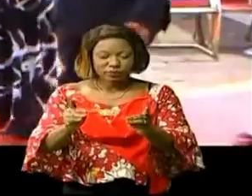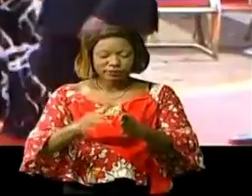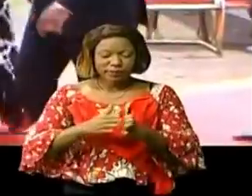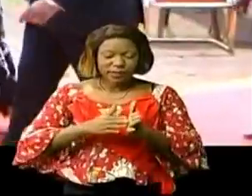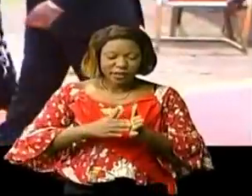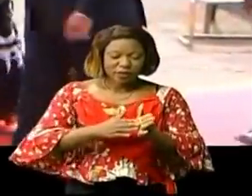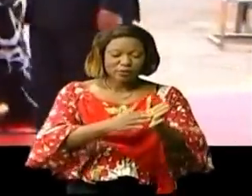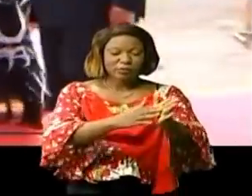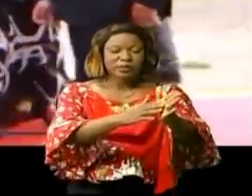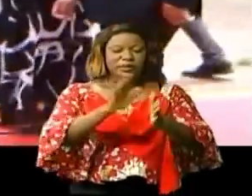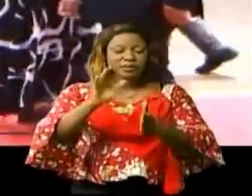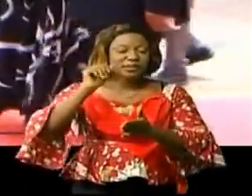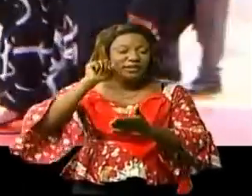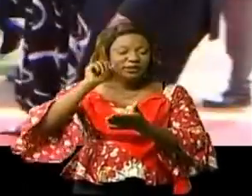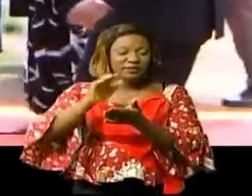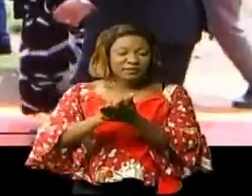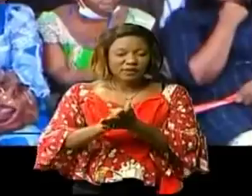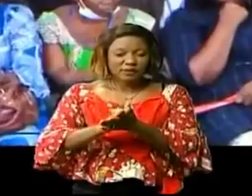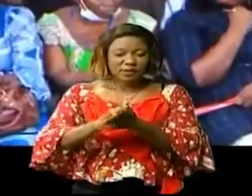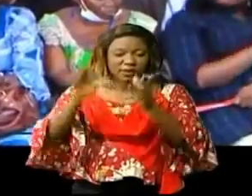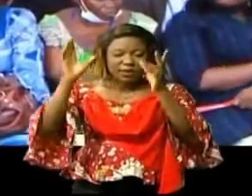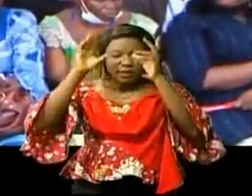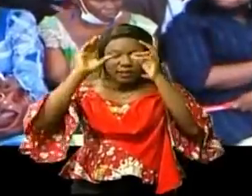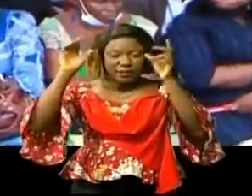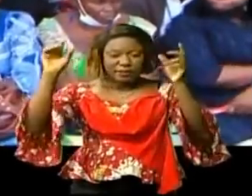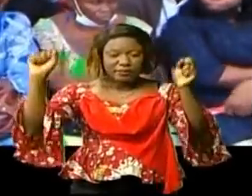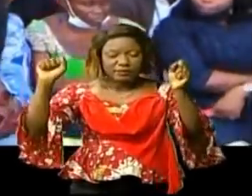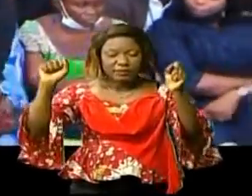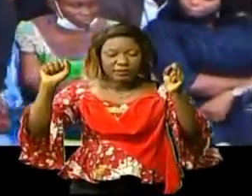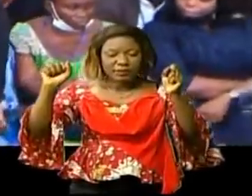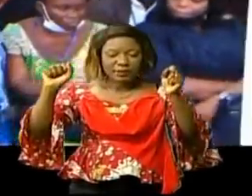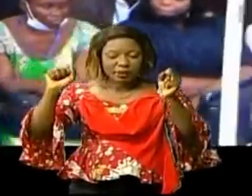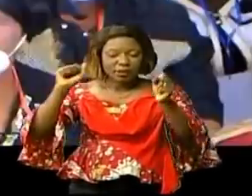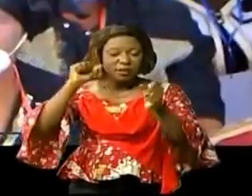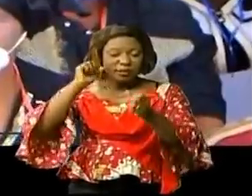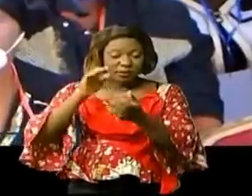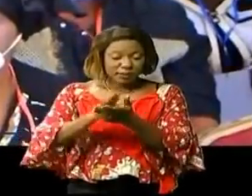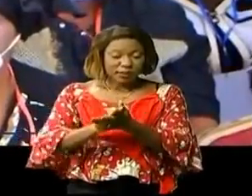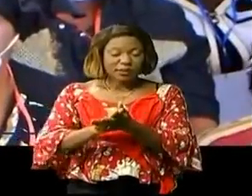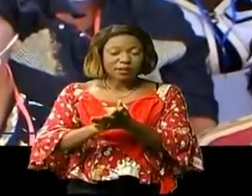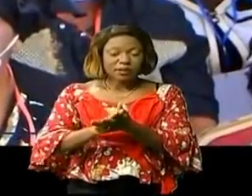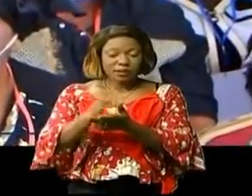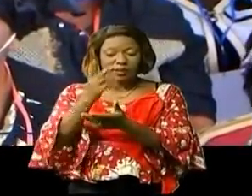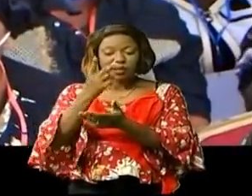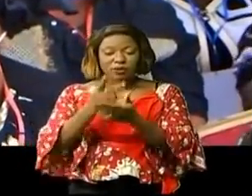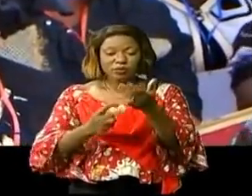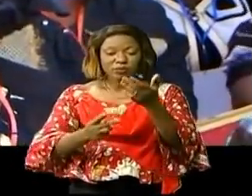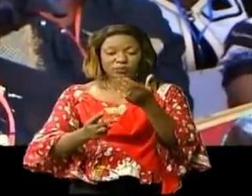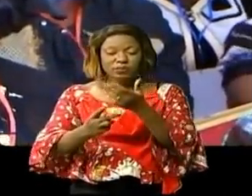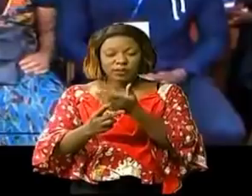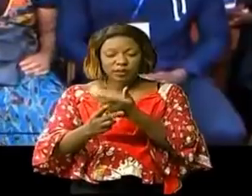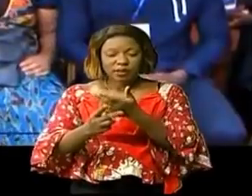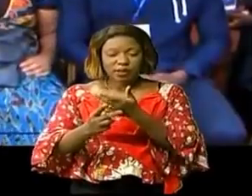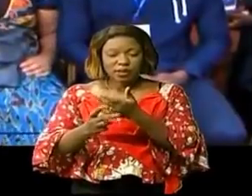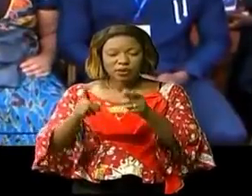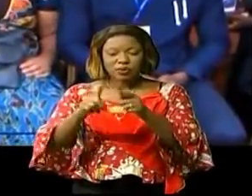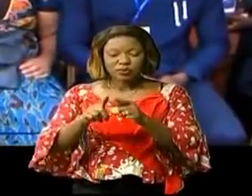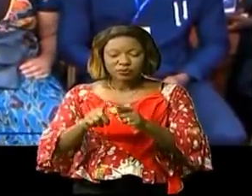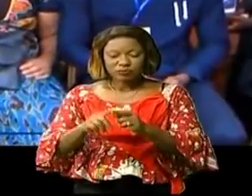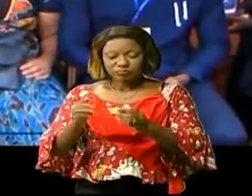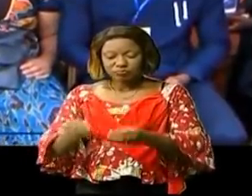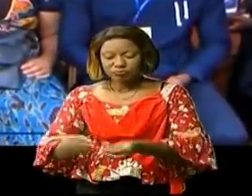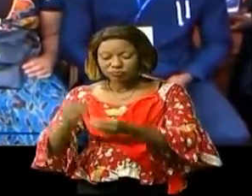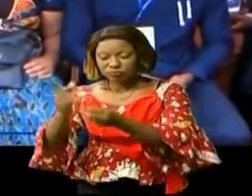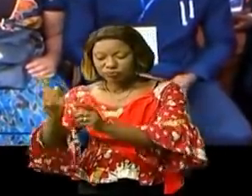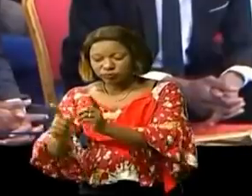de son épouse, la première dame Denise Nyakeru Tshisekedi, le couple présidentiel a déposé sa